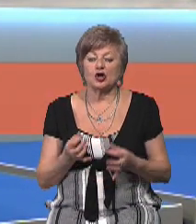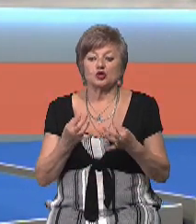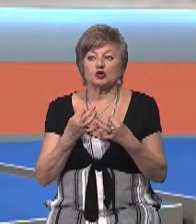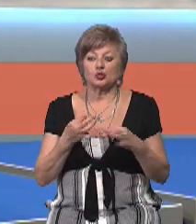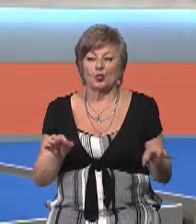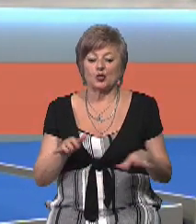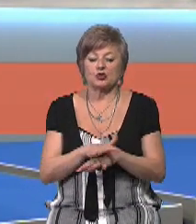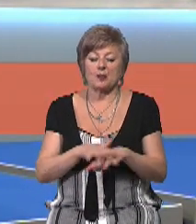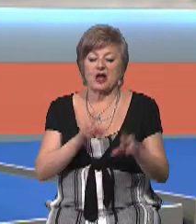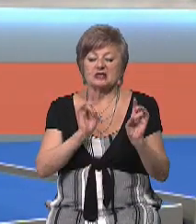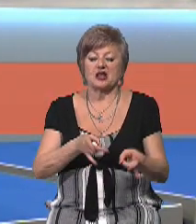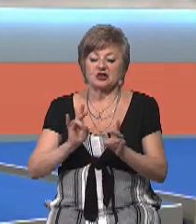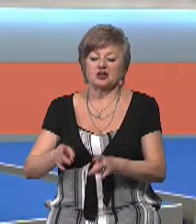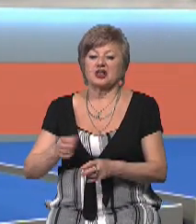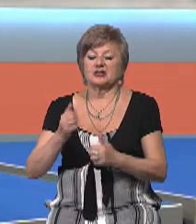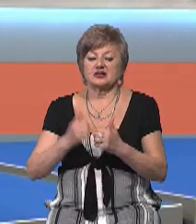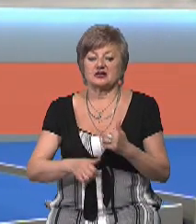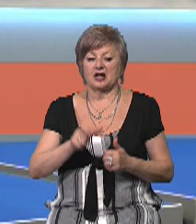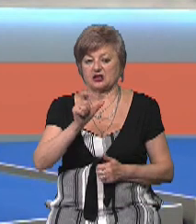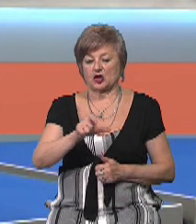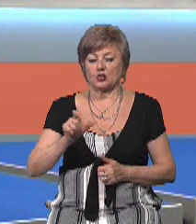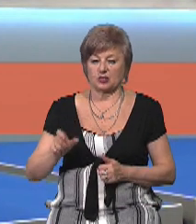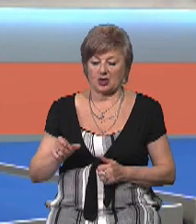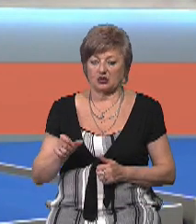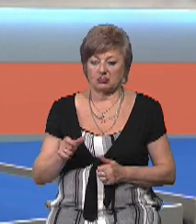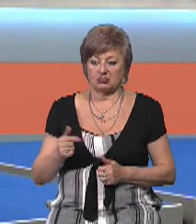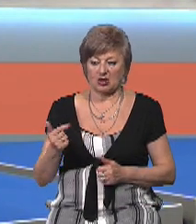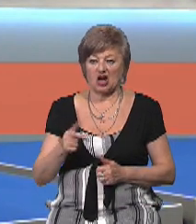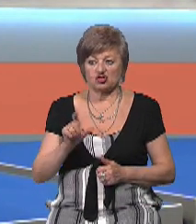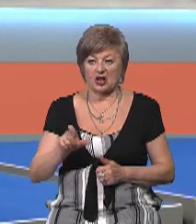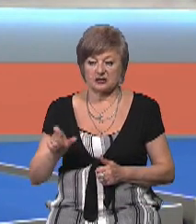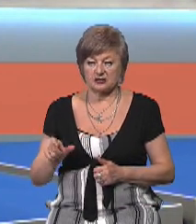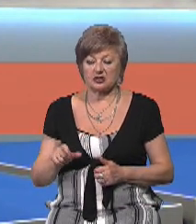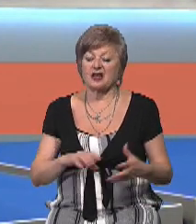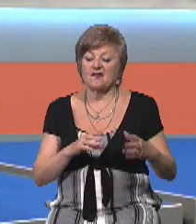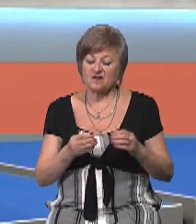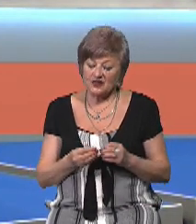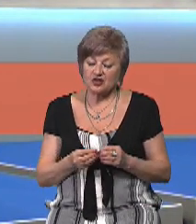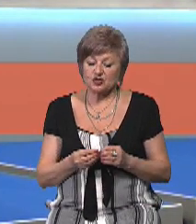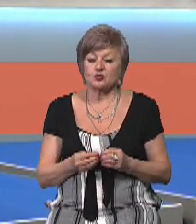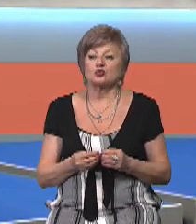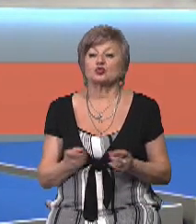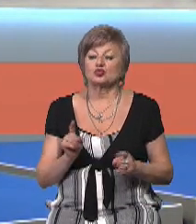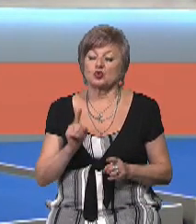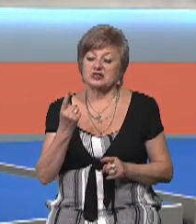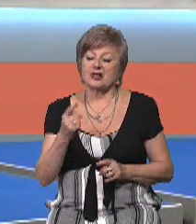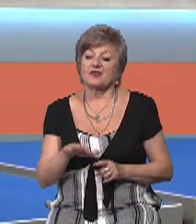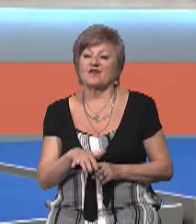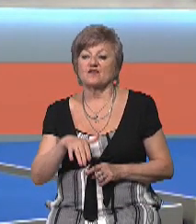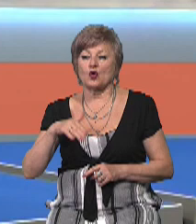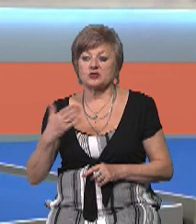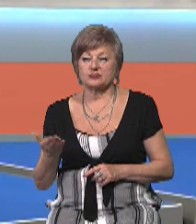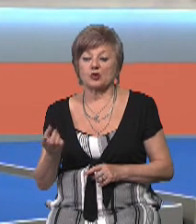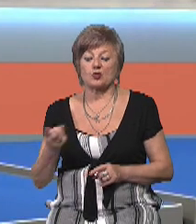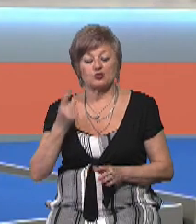допускати масових жертв серед цивільного населення. Тобто висновок тут однозначний про те, що з одного боку